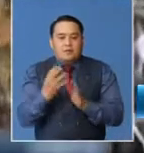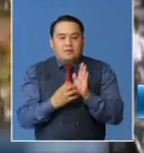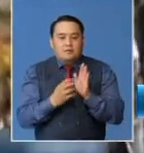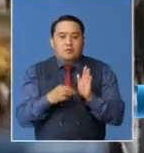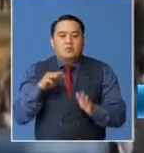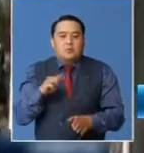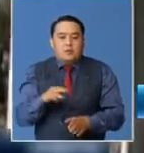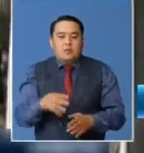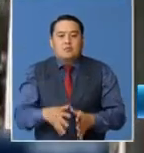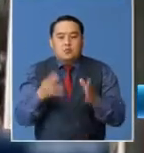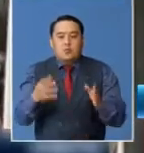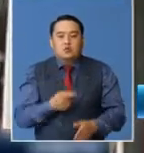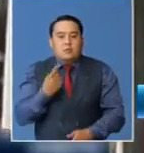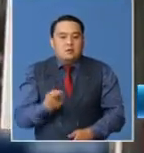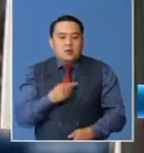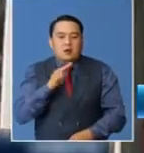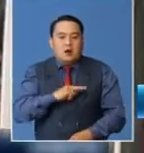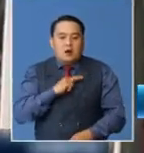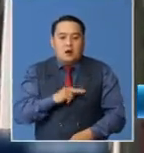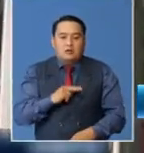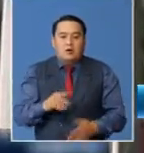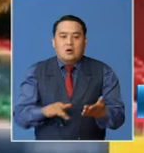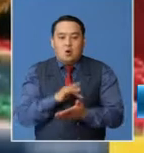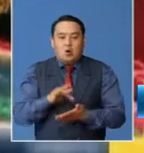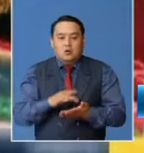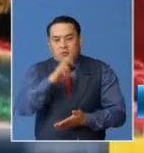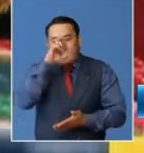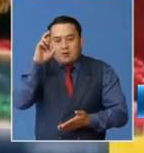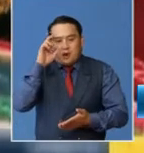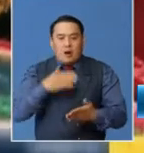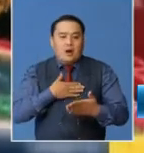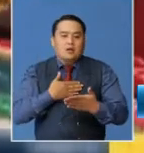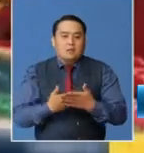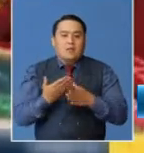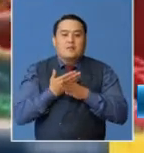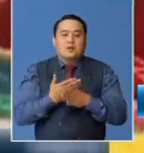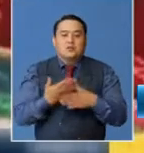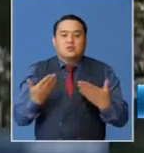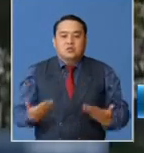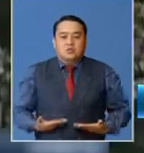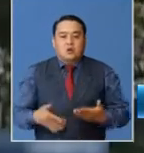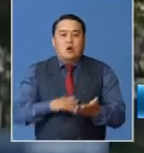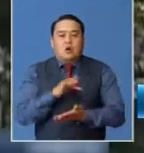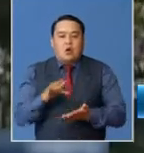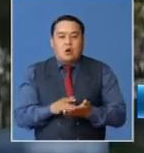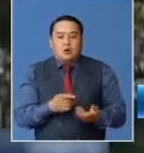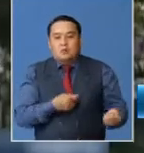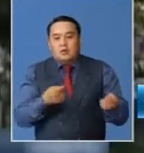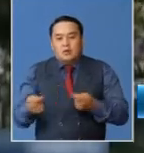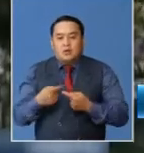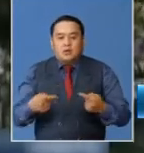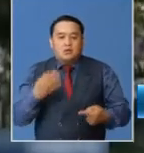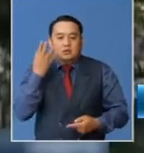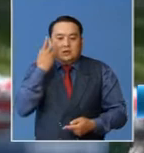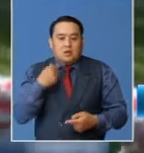метров. Большая часть мастериц – работники сети городских библиотек. Активно им также помогали жители города, которые приносили